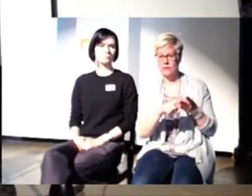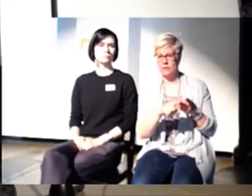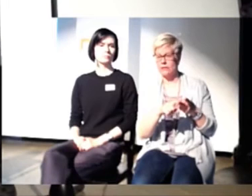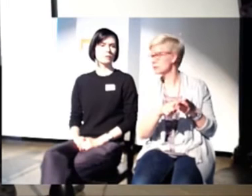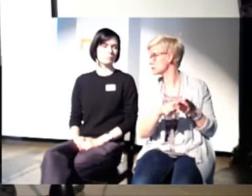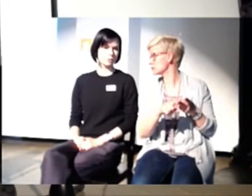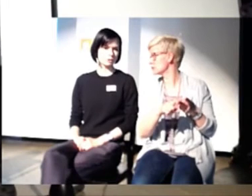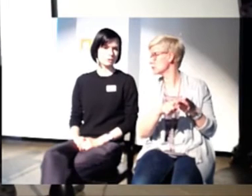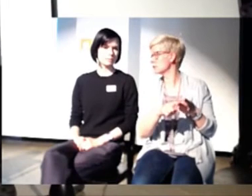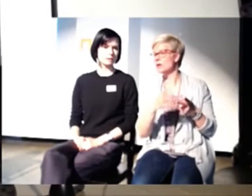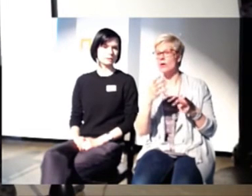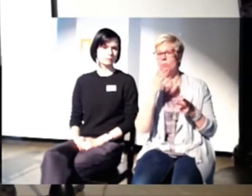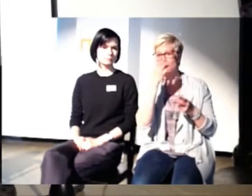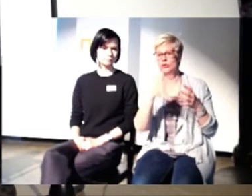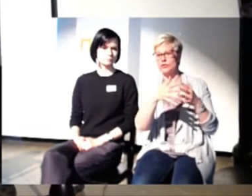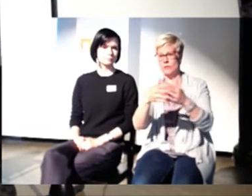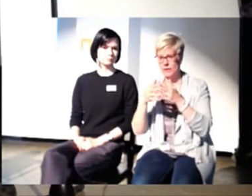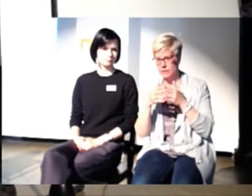Afrikasta. Ja